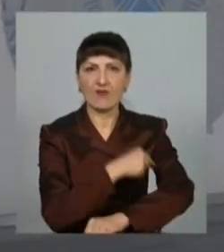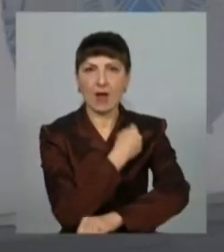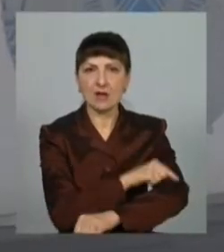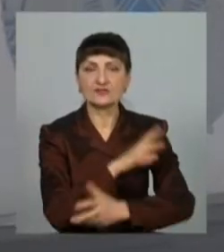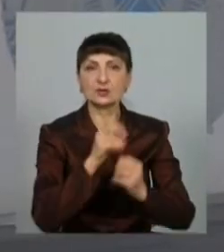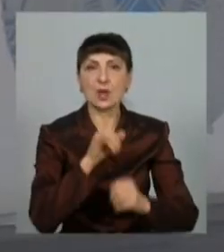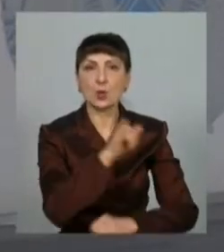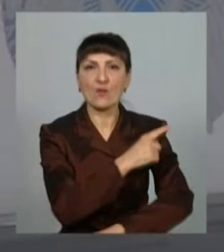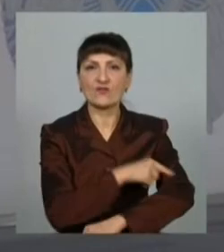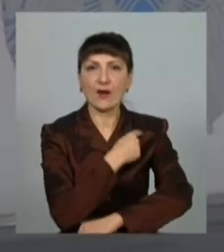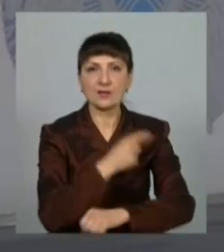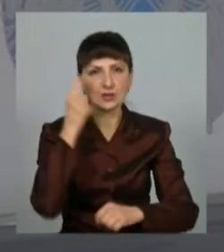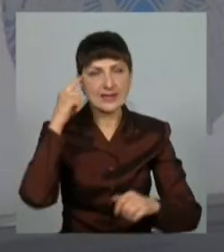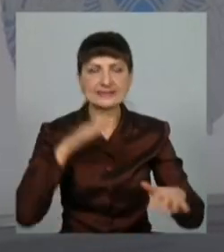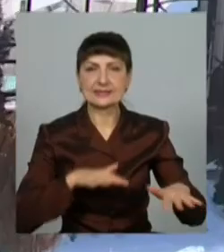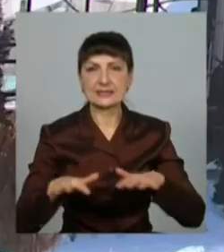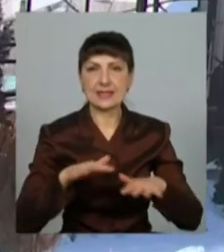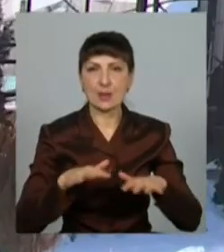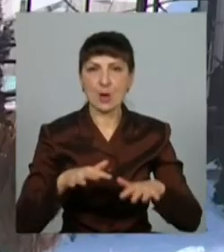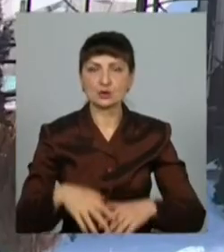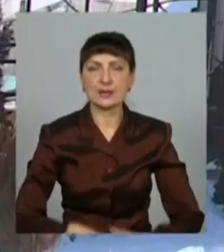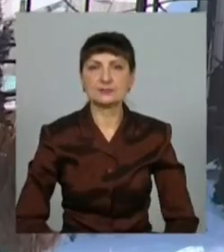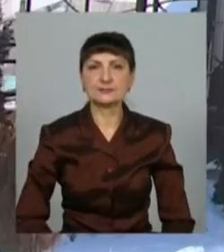медика диагностировали сотрясение мозга